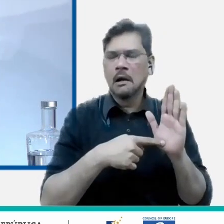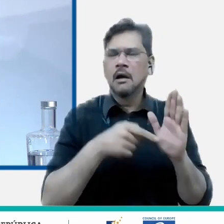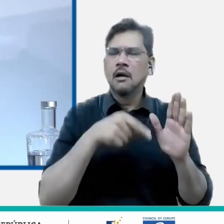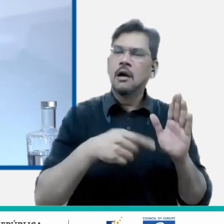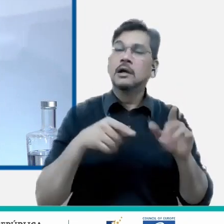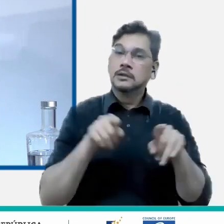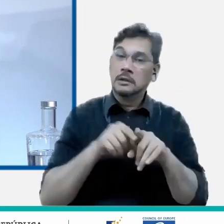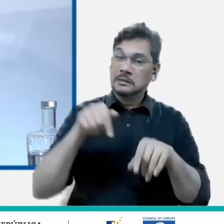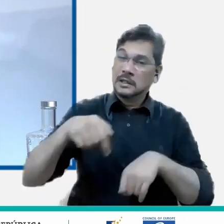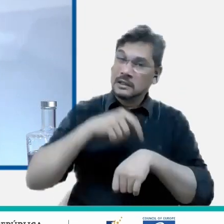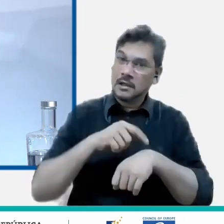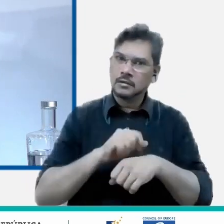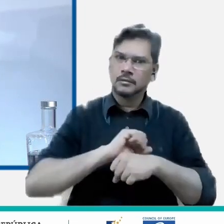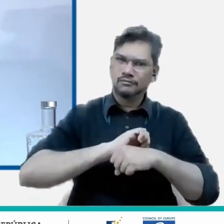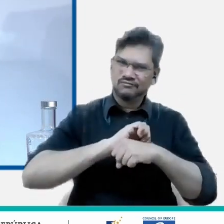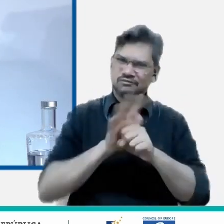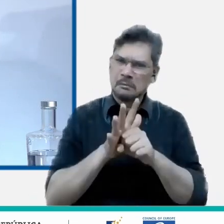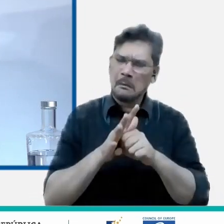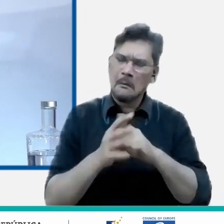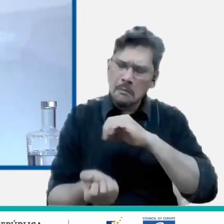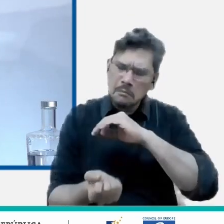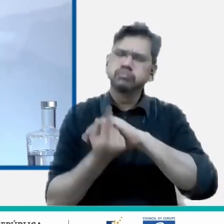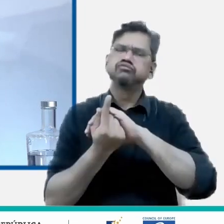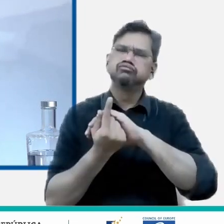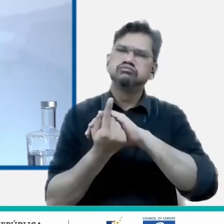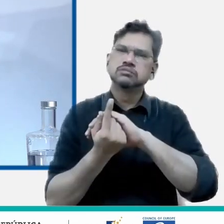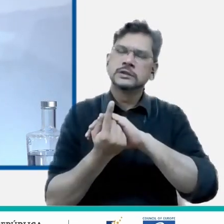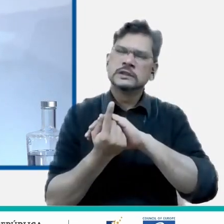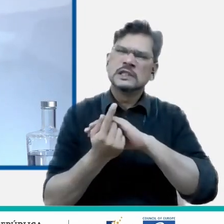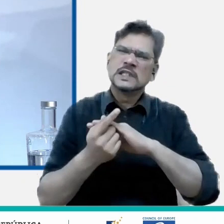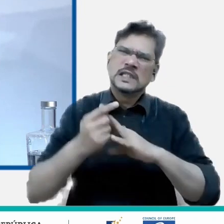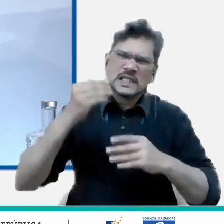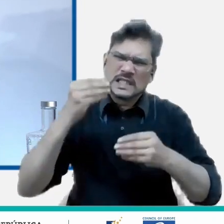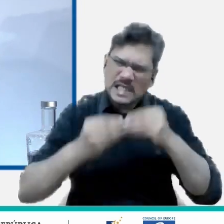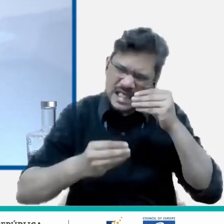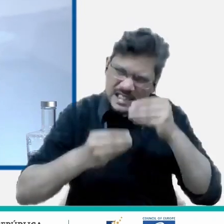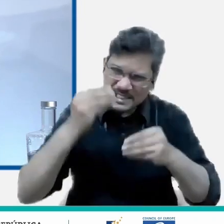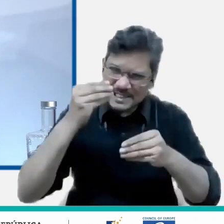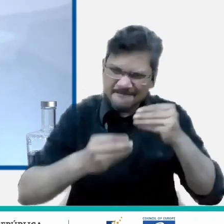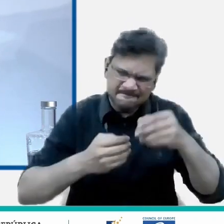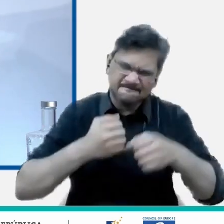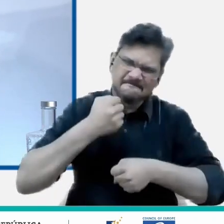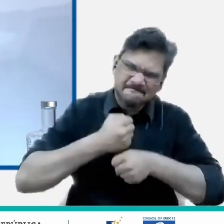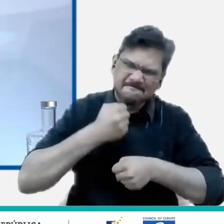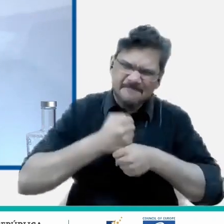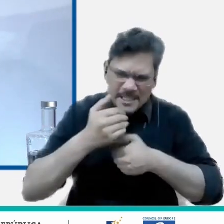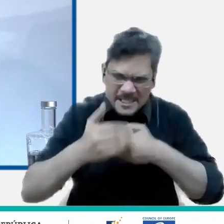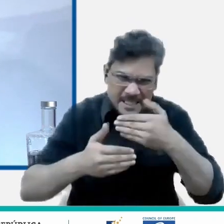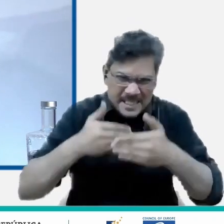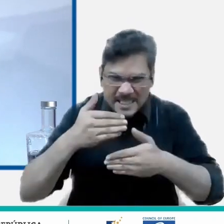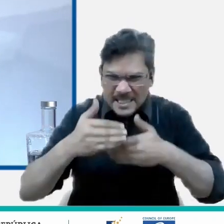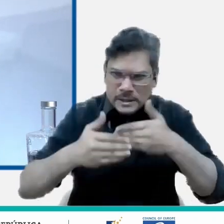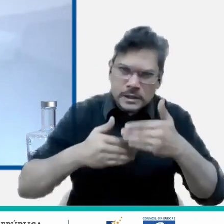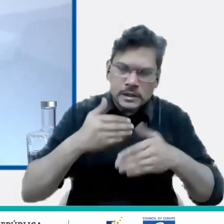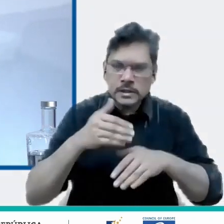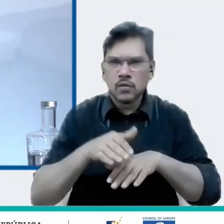это очень удобно. Не в начале стратегии, а в начале концепции, и планы, а и выработать из него стратегию. Второе – это